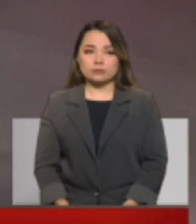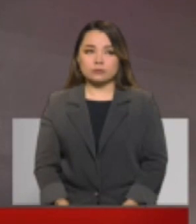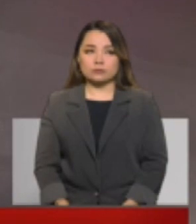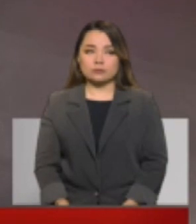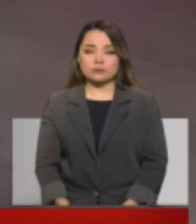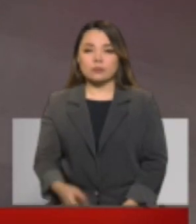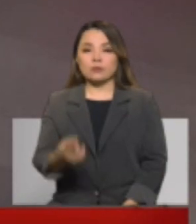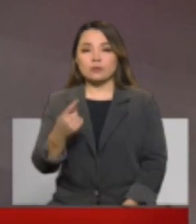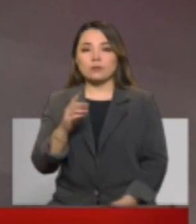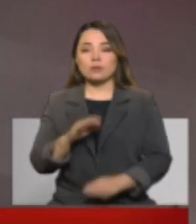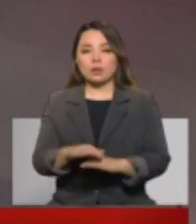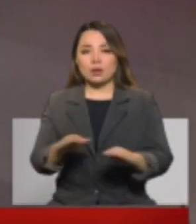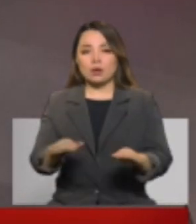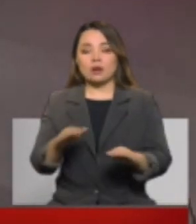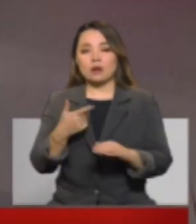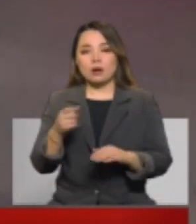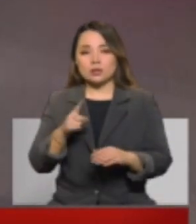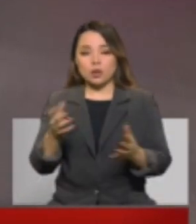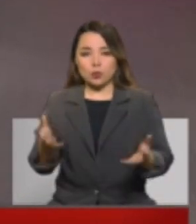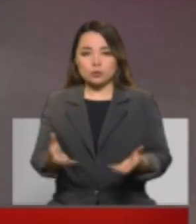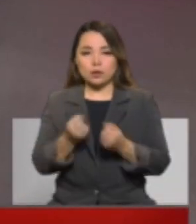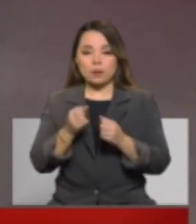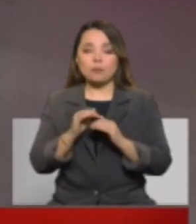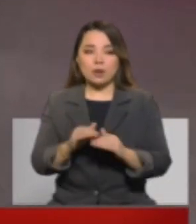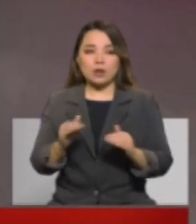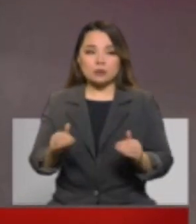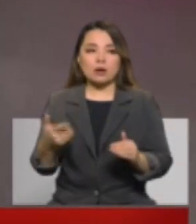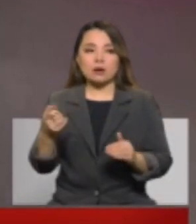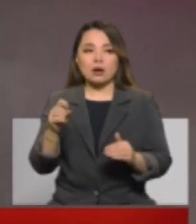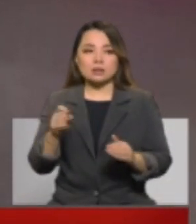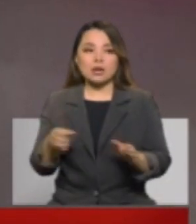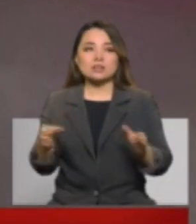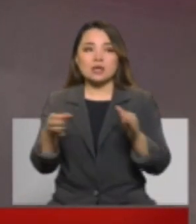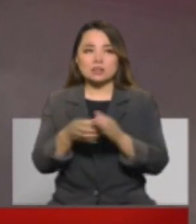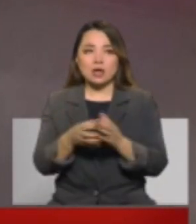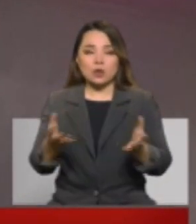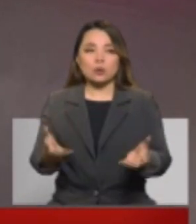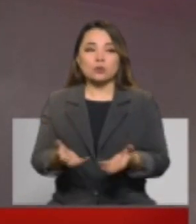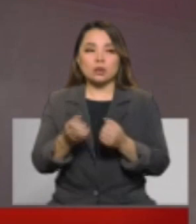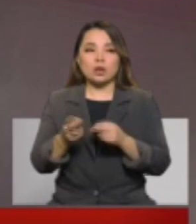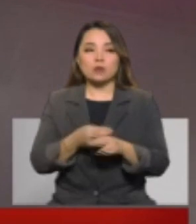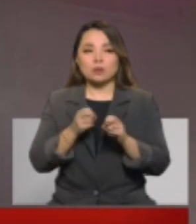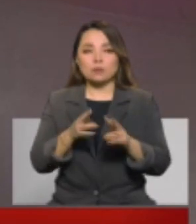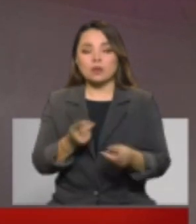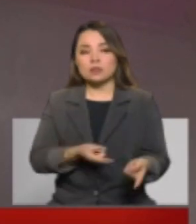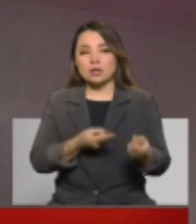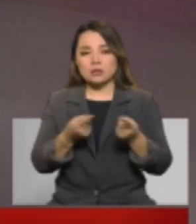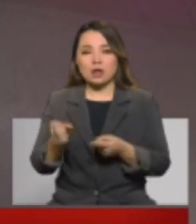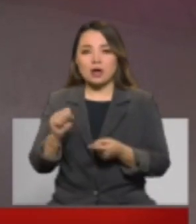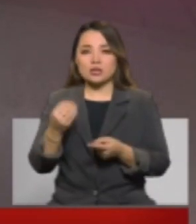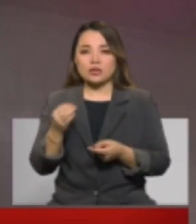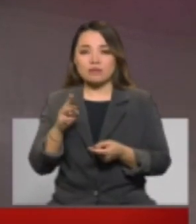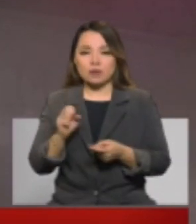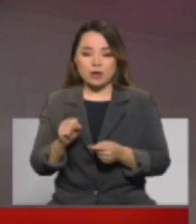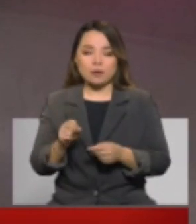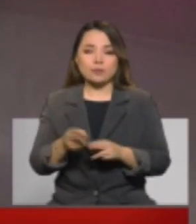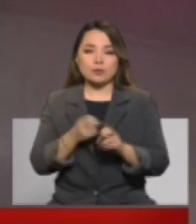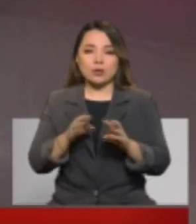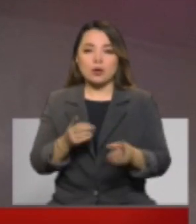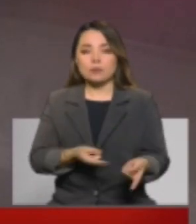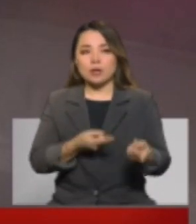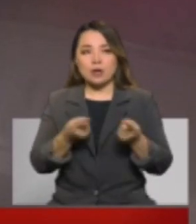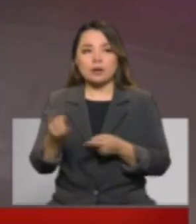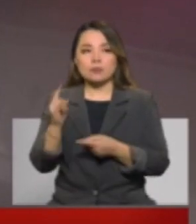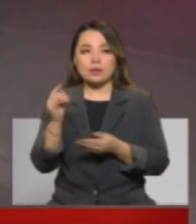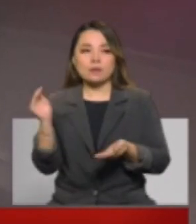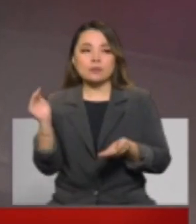Бір балалар газдан құтқарылса, тағы бір балалар газа сектордан қауіпсіз жерге көшірілді. Әш-Шифадан эвакуацияланған